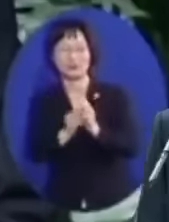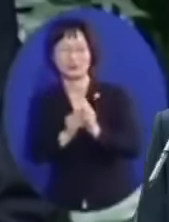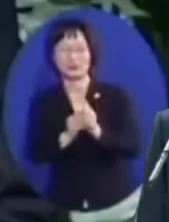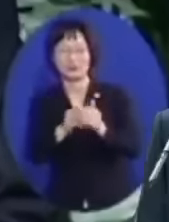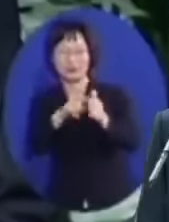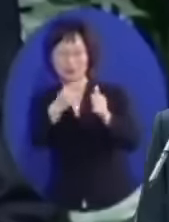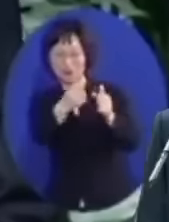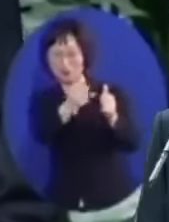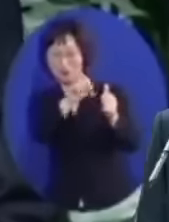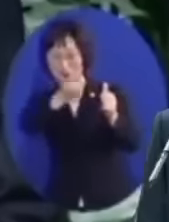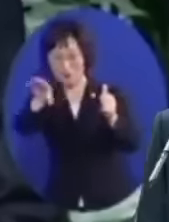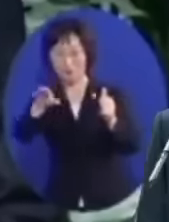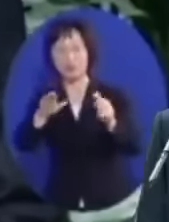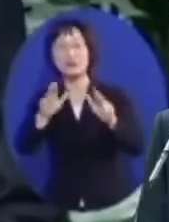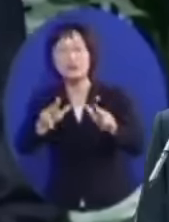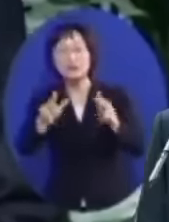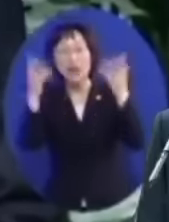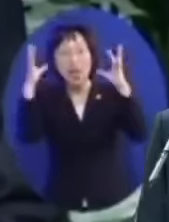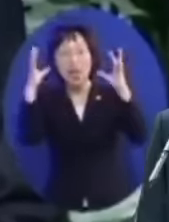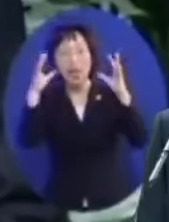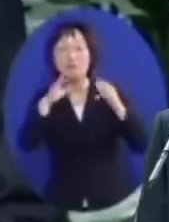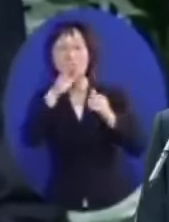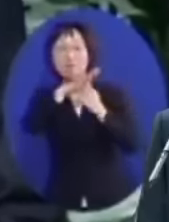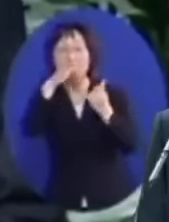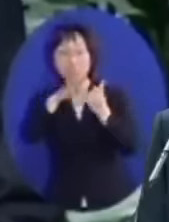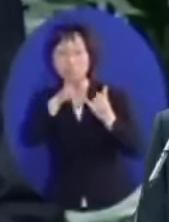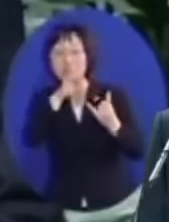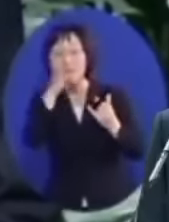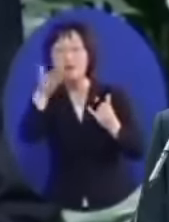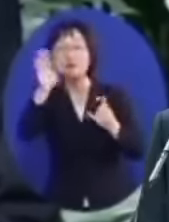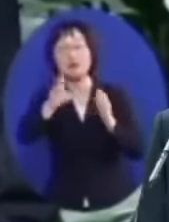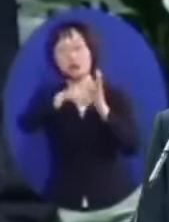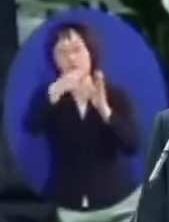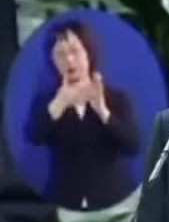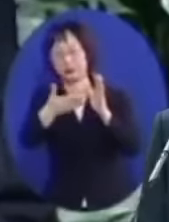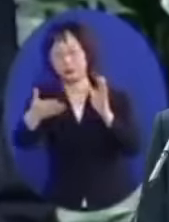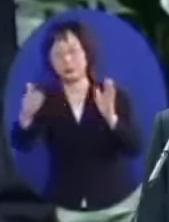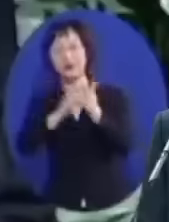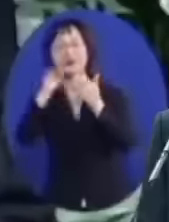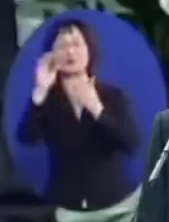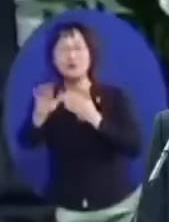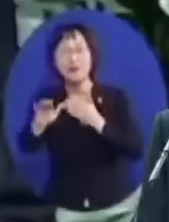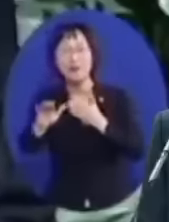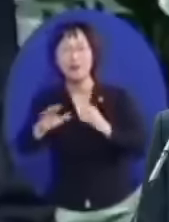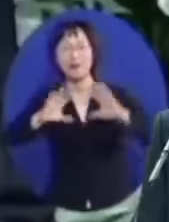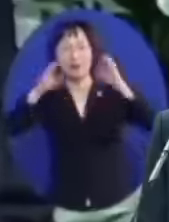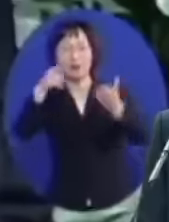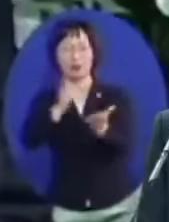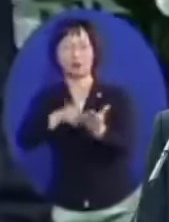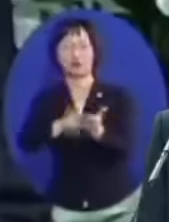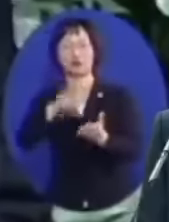말이 지금은 어린이들이지만 세월이 흘러가 나면 이곳에서 국무총리도 생기고